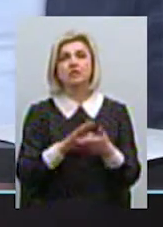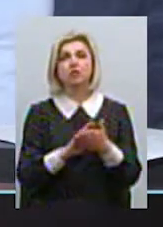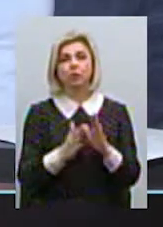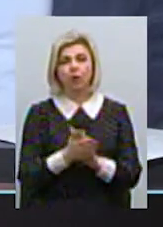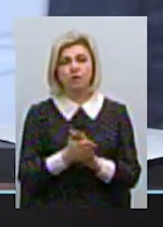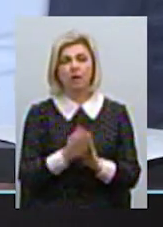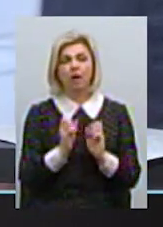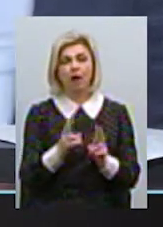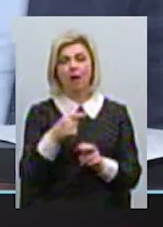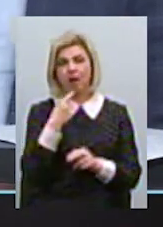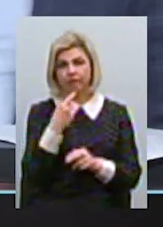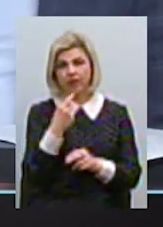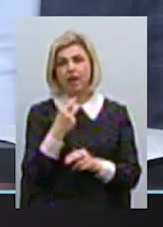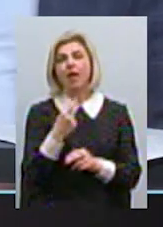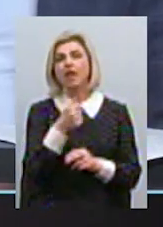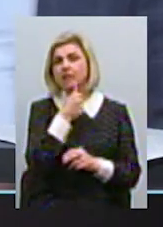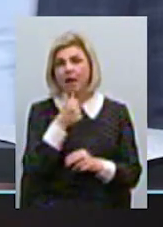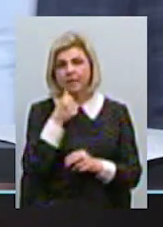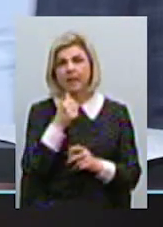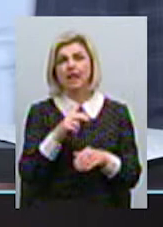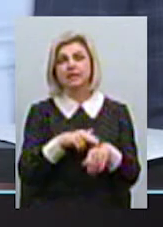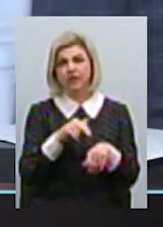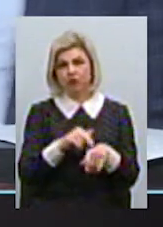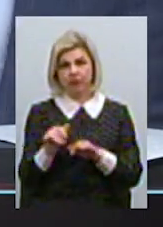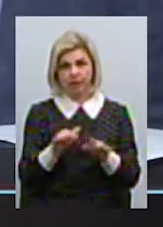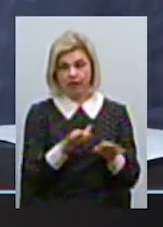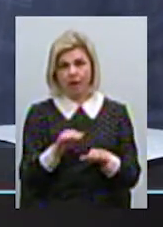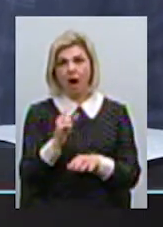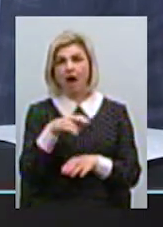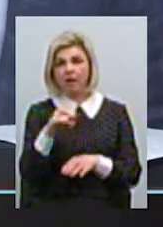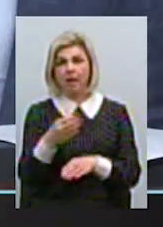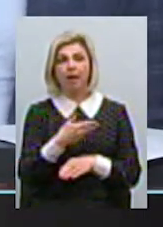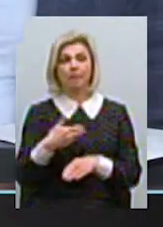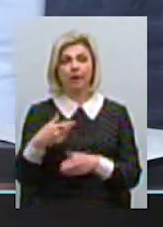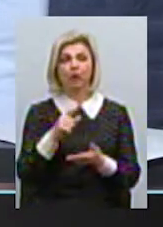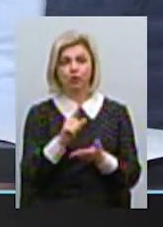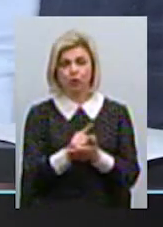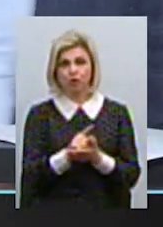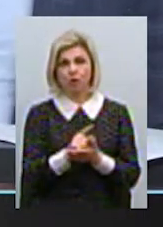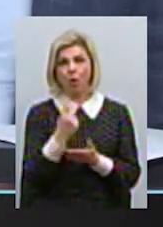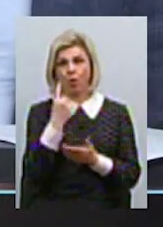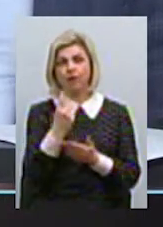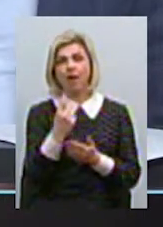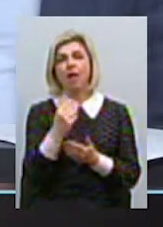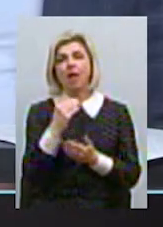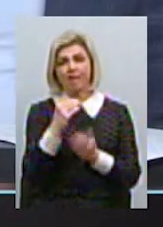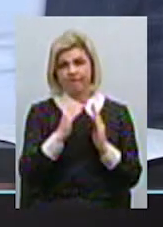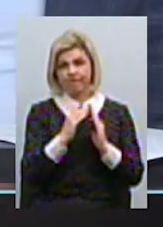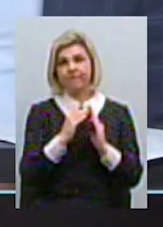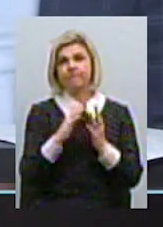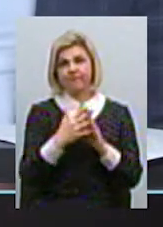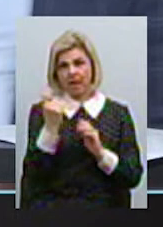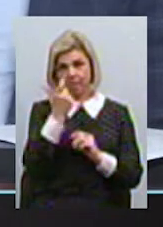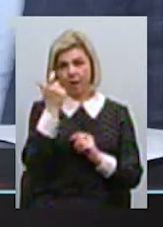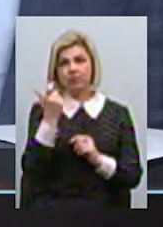як то кажуть, таємниця слідчих дій. Да? Але ми повинні згадати Веселинова. Одне фермерське господарство